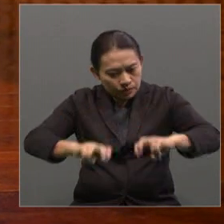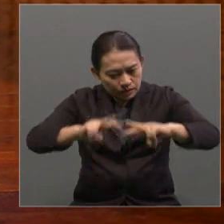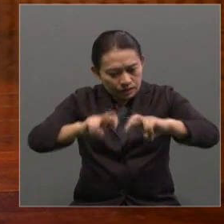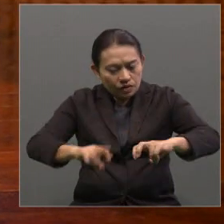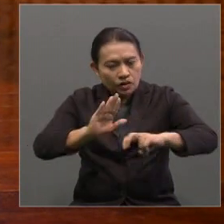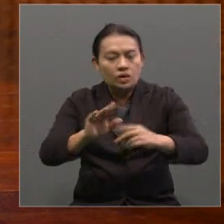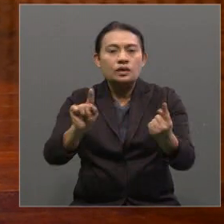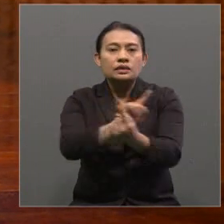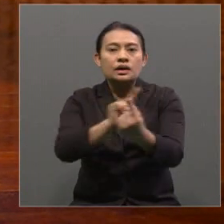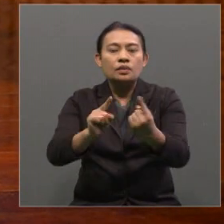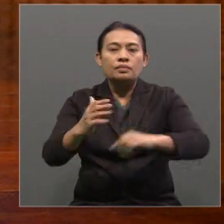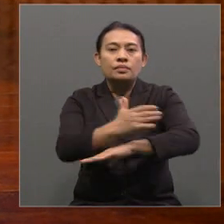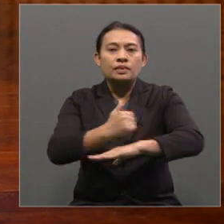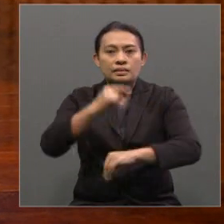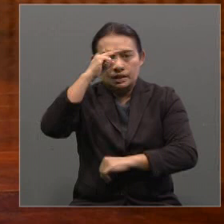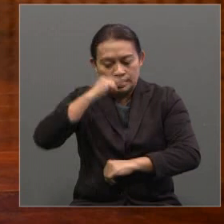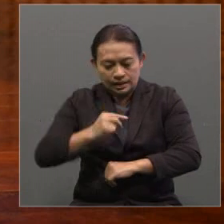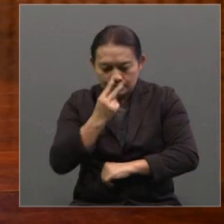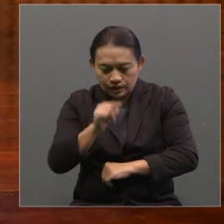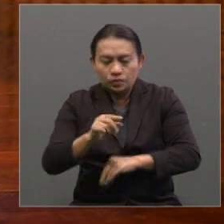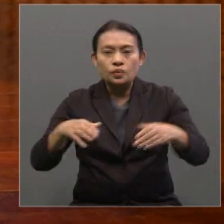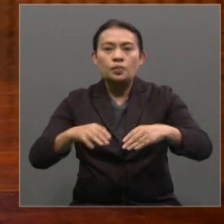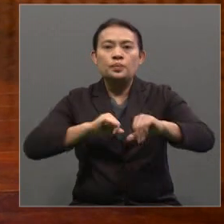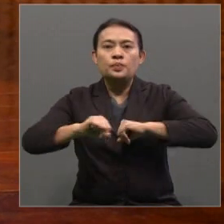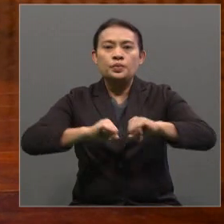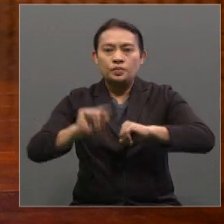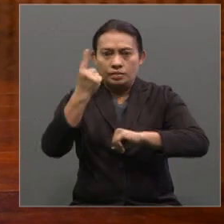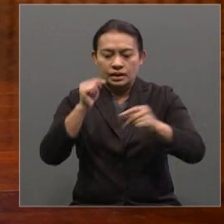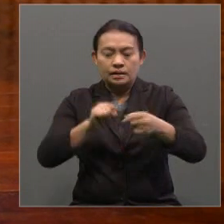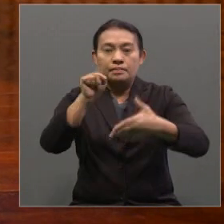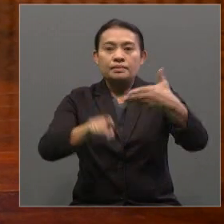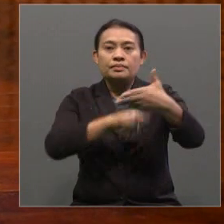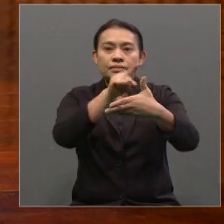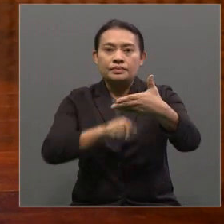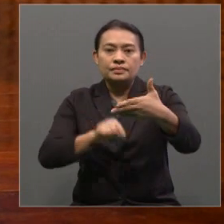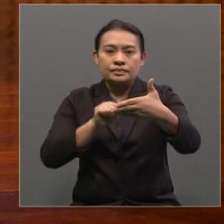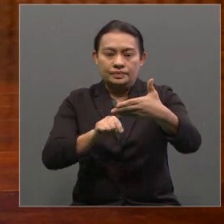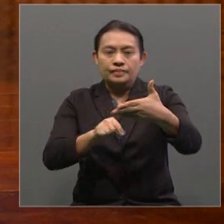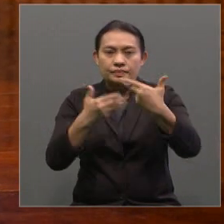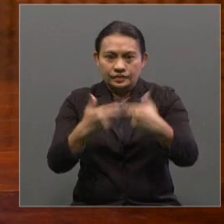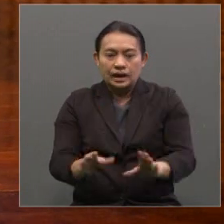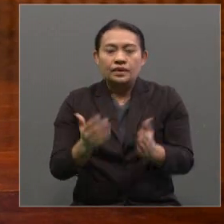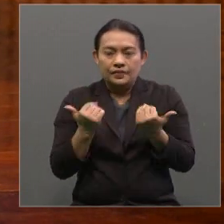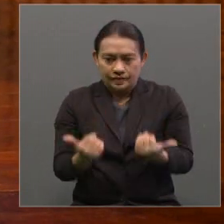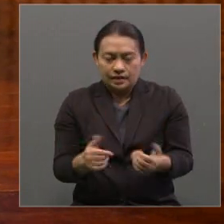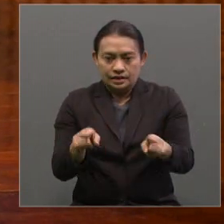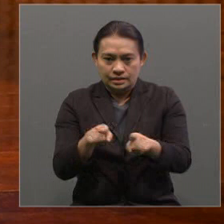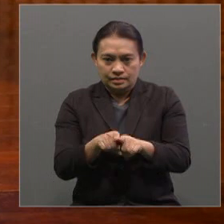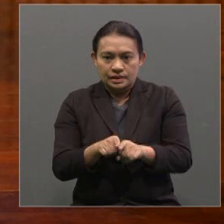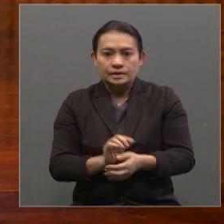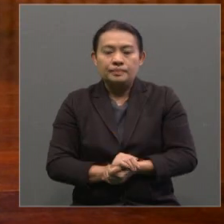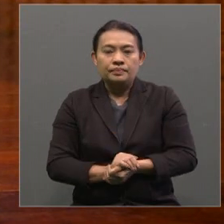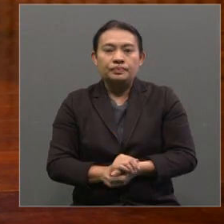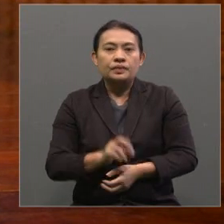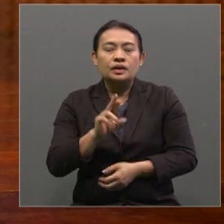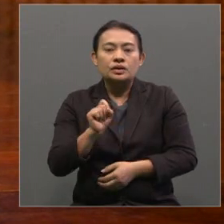ของสังคมการเมืองไทยในการมองคนรุ่นใหม่กับการเลือกตั้งในทุกครั้งที่ผ่านมารวมไปถึงครั้งนี้ด้วยตอนนี้ผมอยู่กับท่านรองศาสต